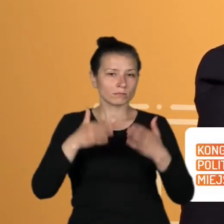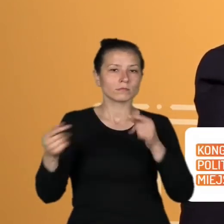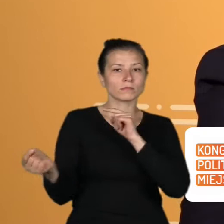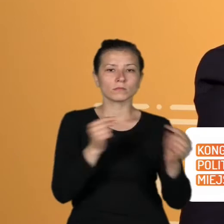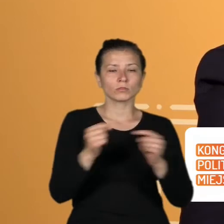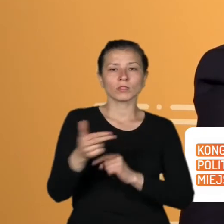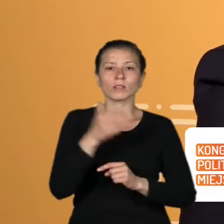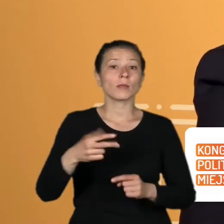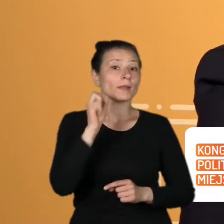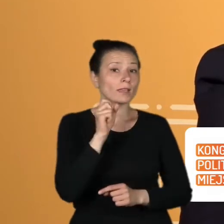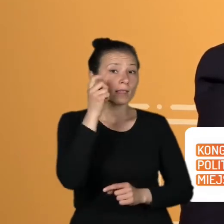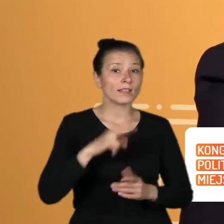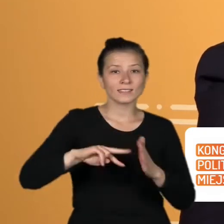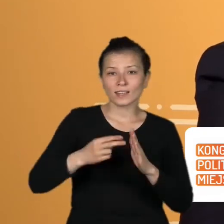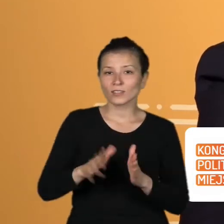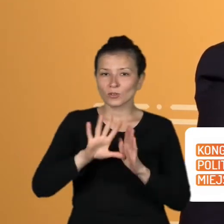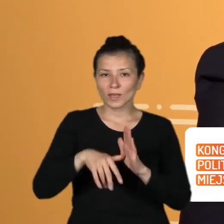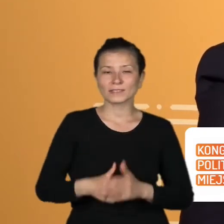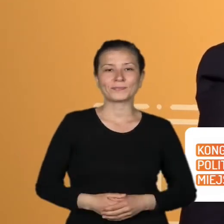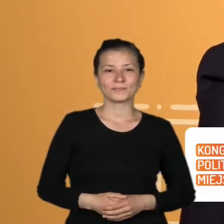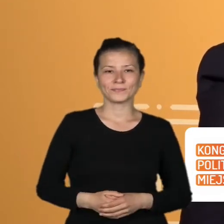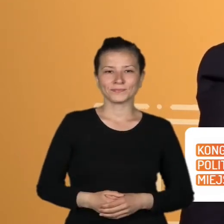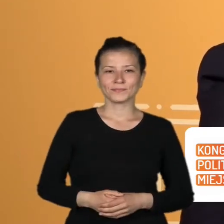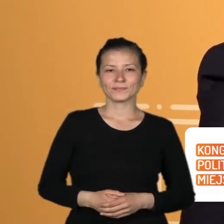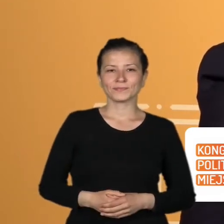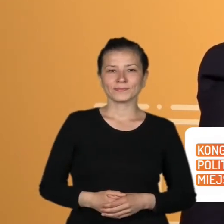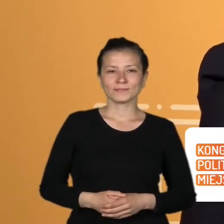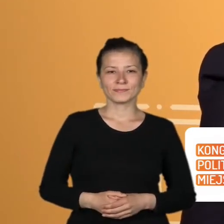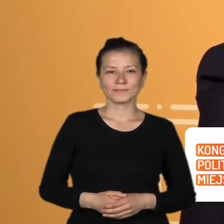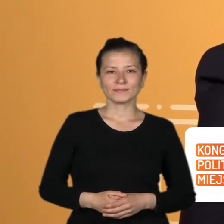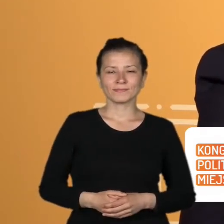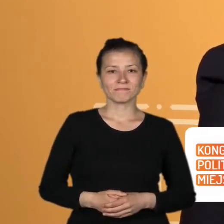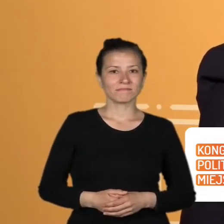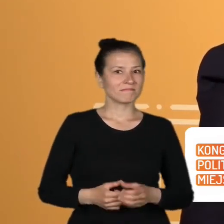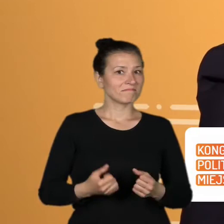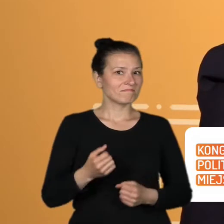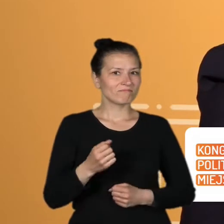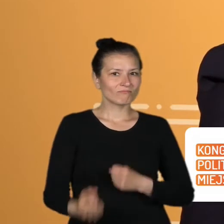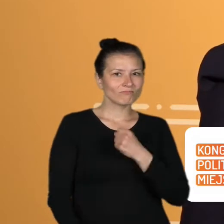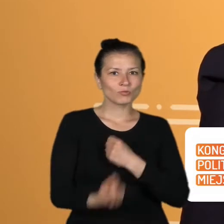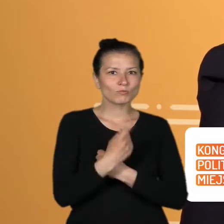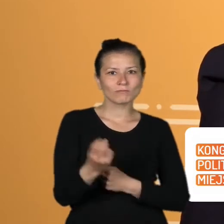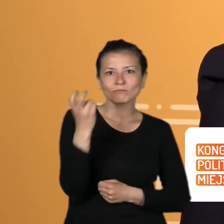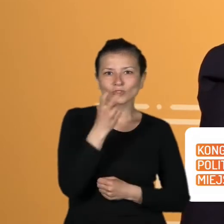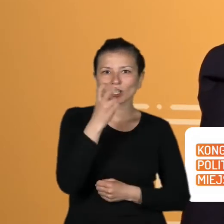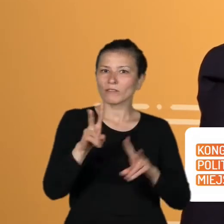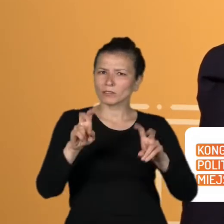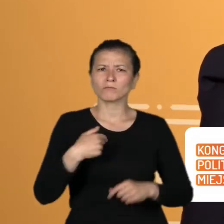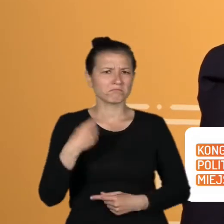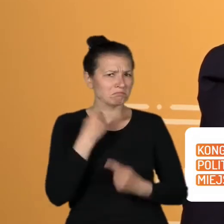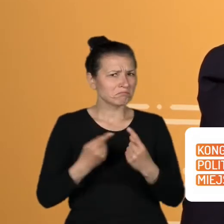inteligencji strategicznej miast. To bardzo intrygujący tytuł, jak sądzę, i myślę,